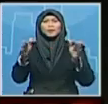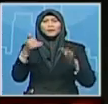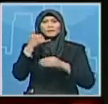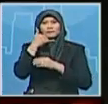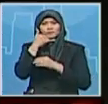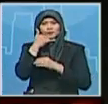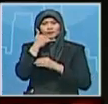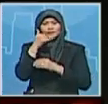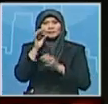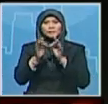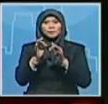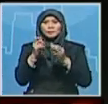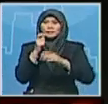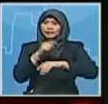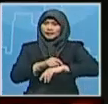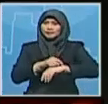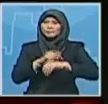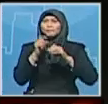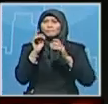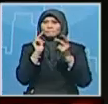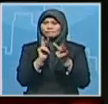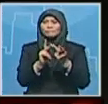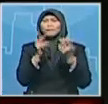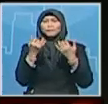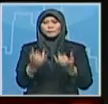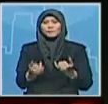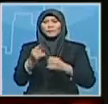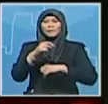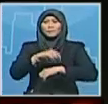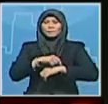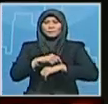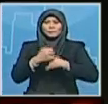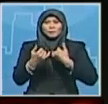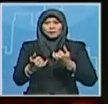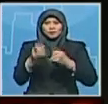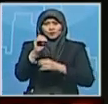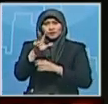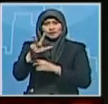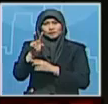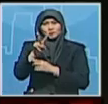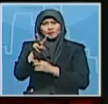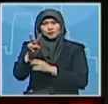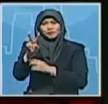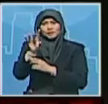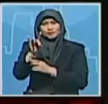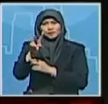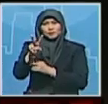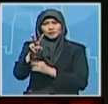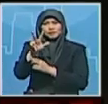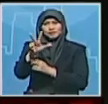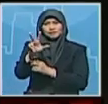nanti apabila isyaratnya tiba. Saya akan memaklumkan buat masa ini talian yang bakal dibuka adalah